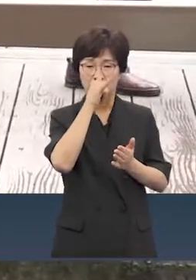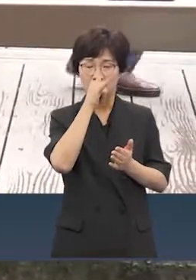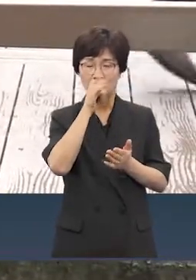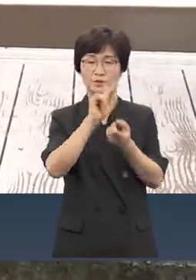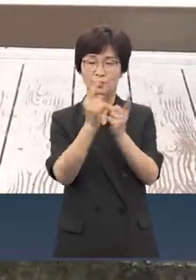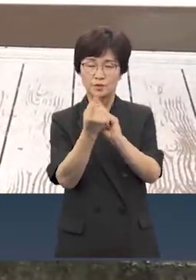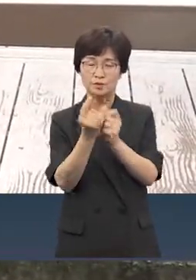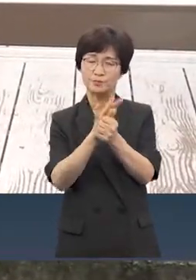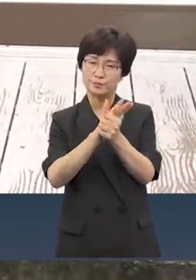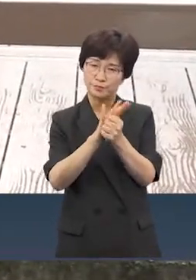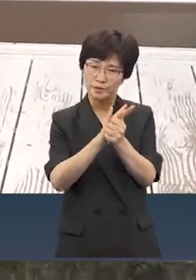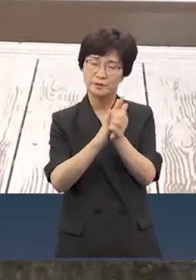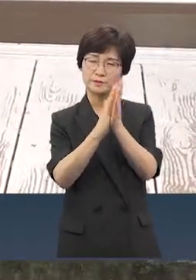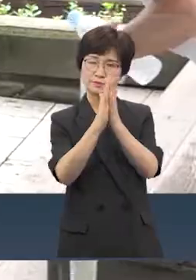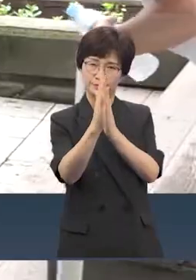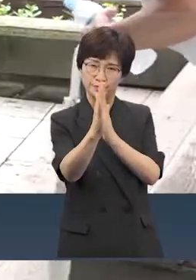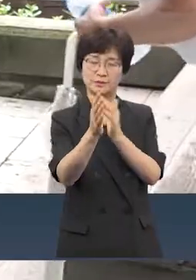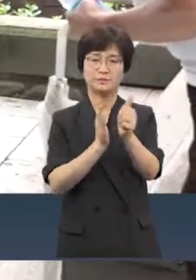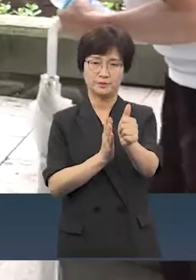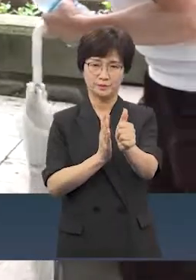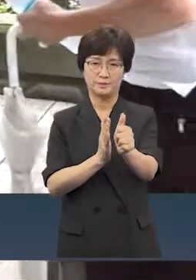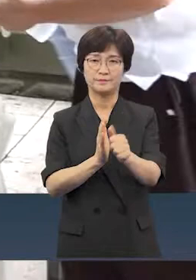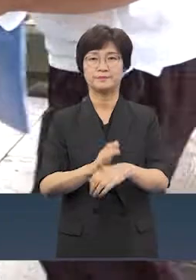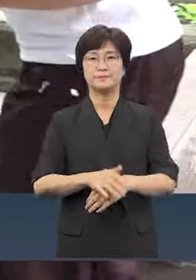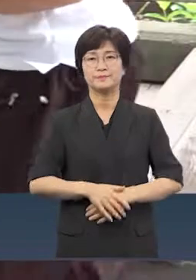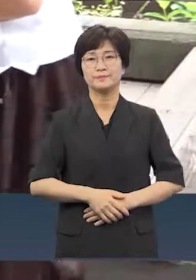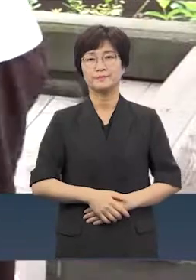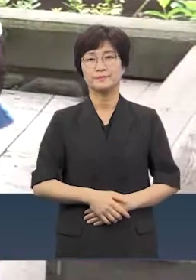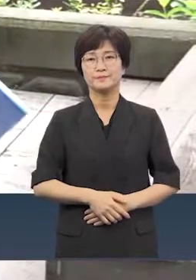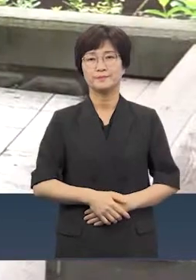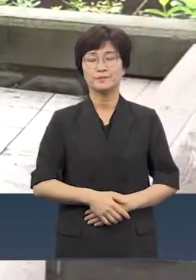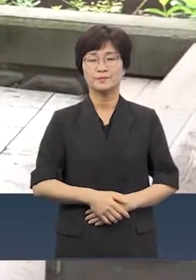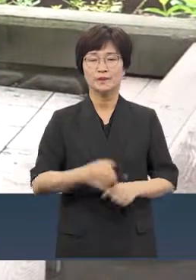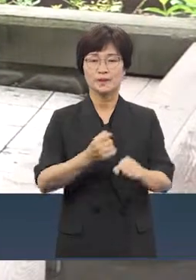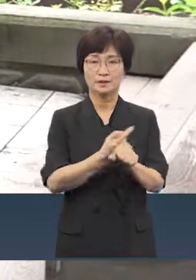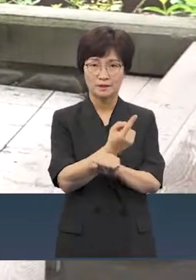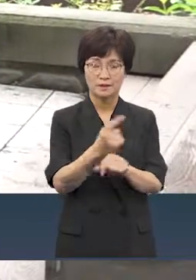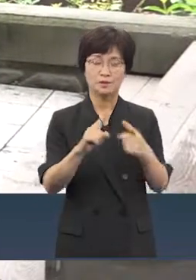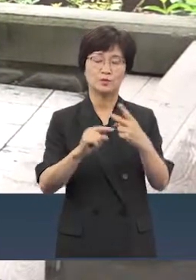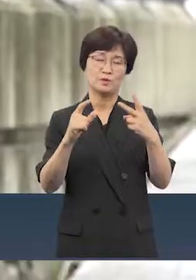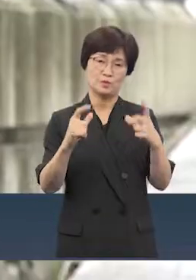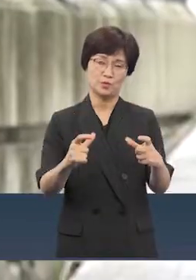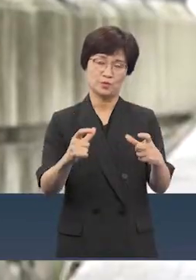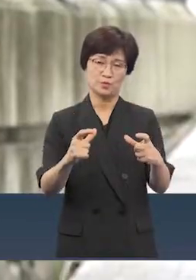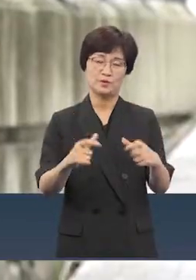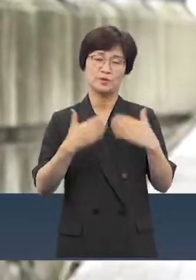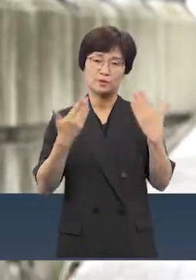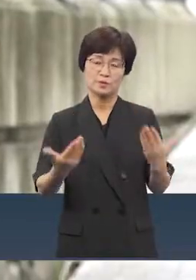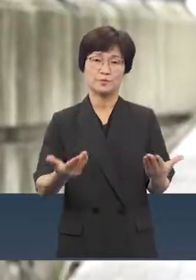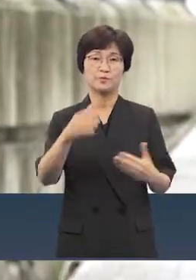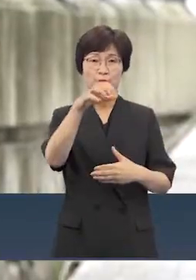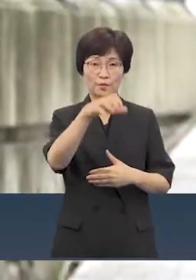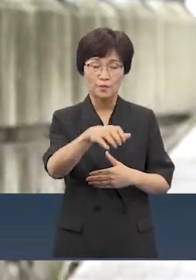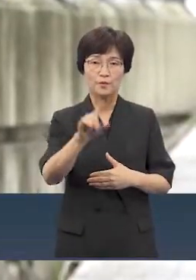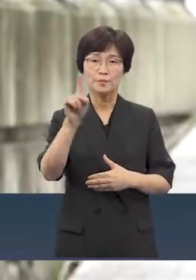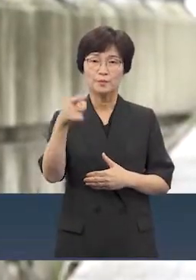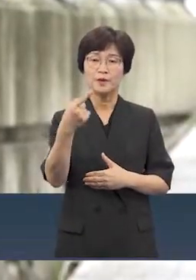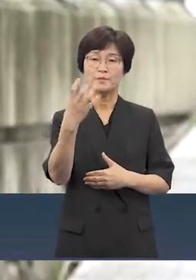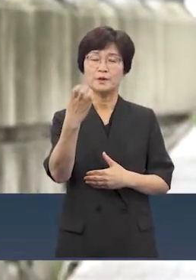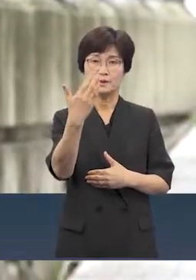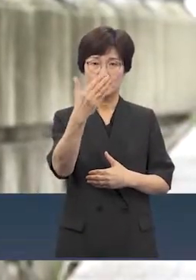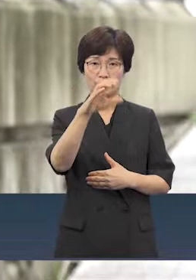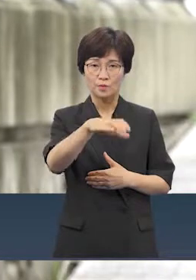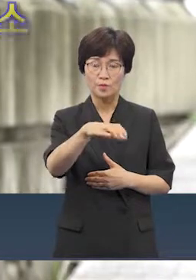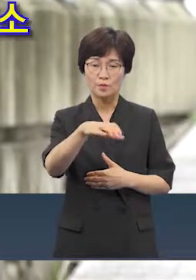이용자들의 배려와 질서를 부탁드린다 고 전했습니다 이외에도 동 빈부의 는 무더위 쉼터 백마 1